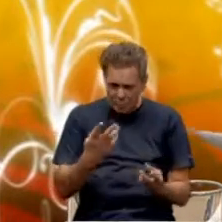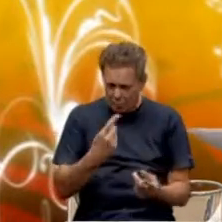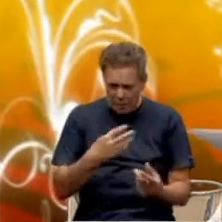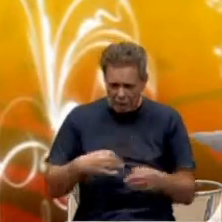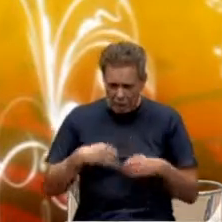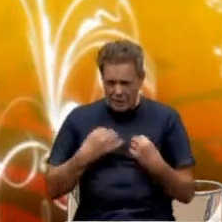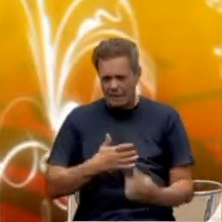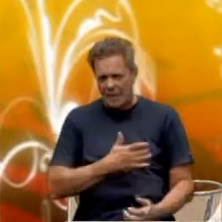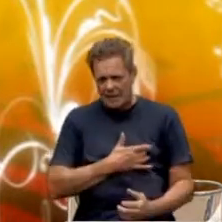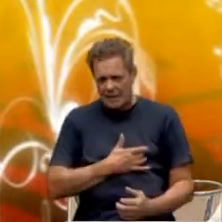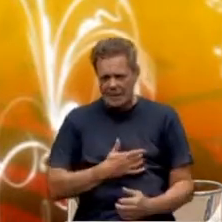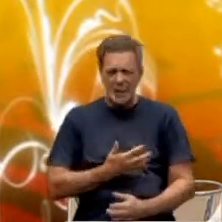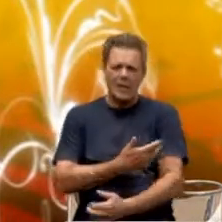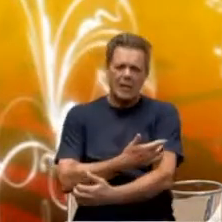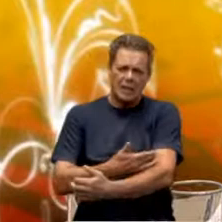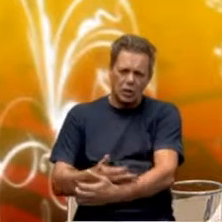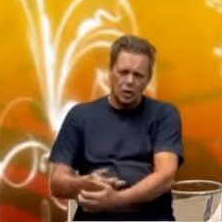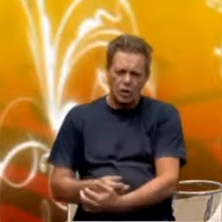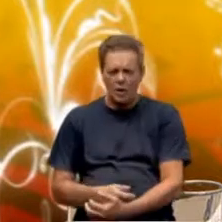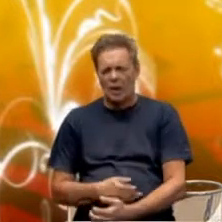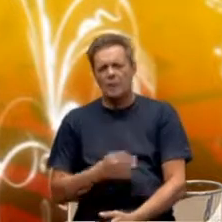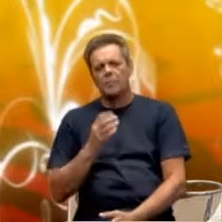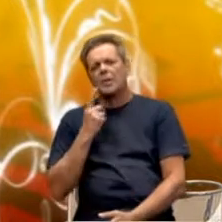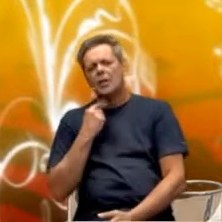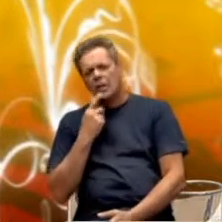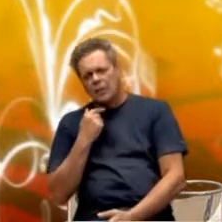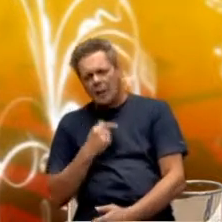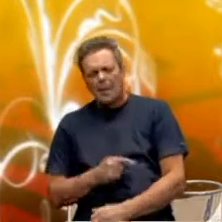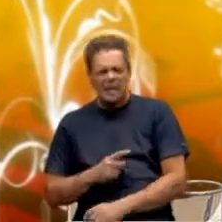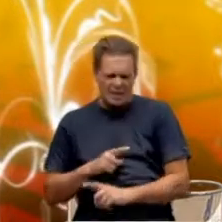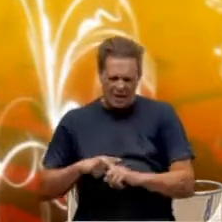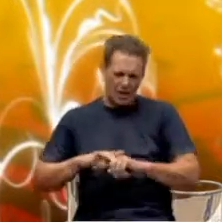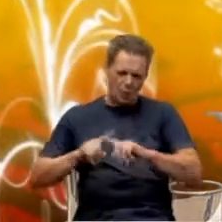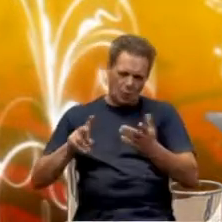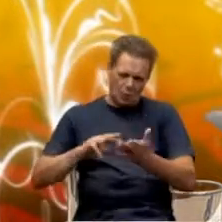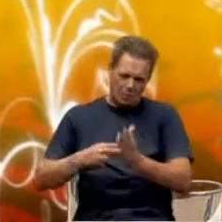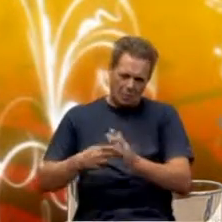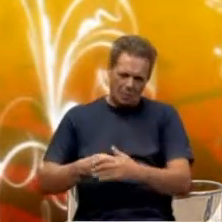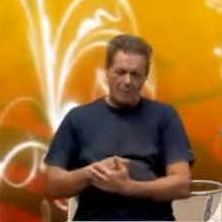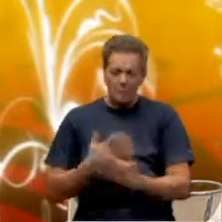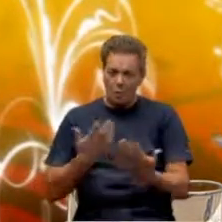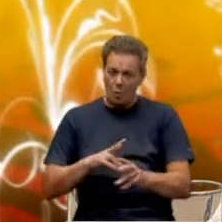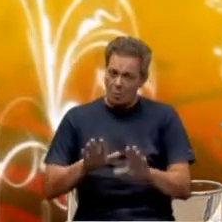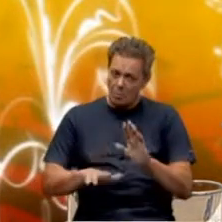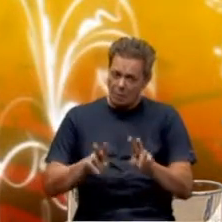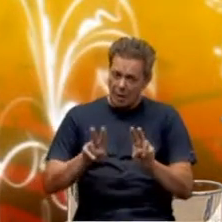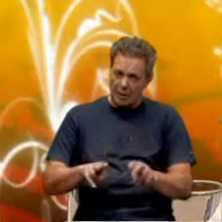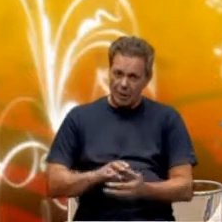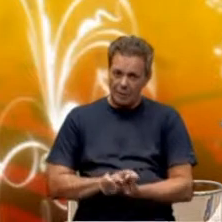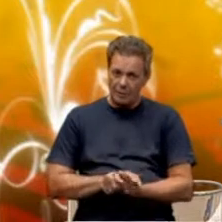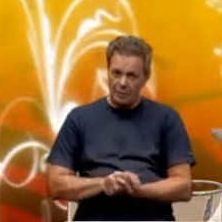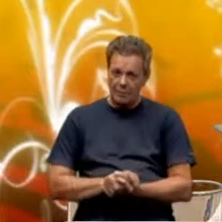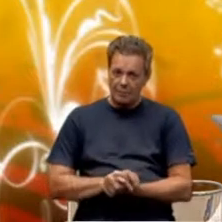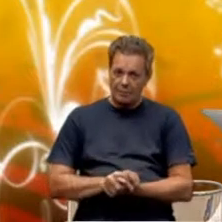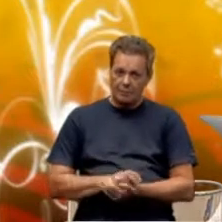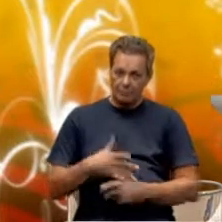zdravlje srca, krvožilnog sustava, dijabetesa možda i tako još nekih problema koje bi možda imali. Pogledajte ovo,